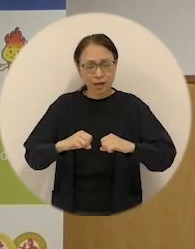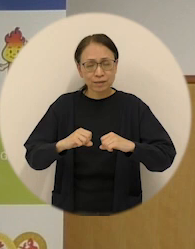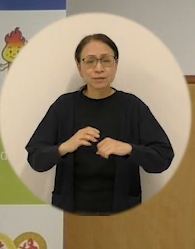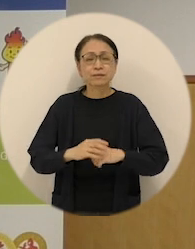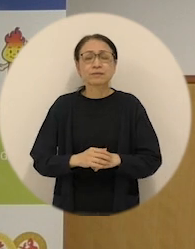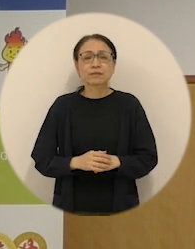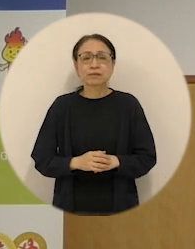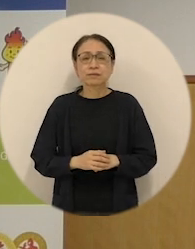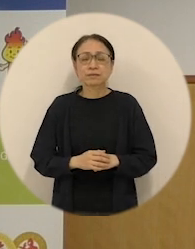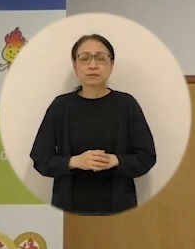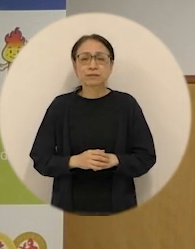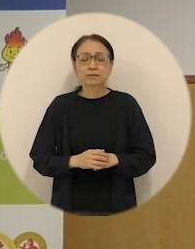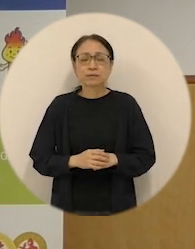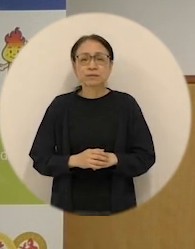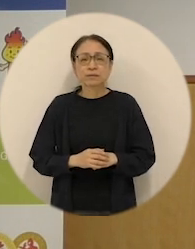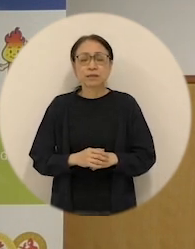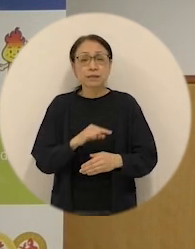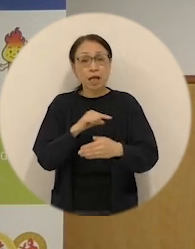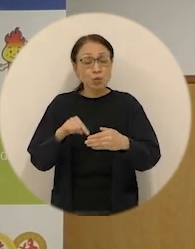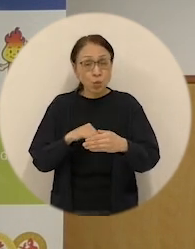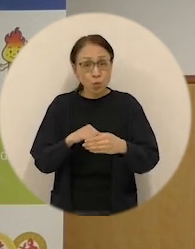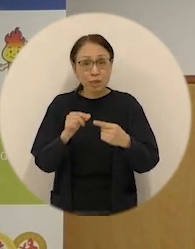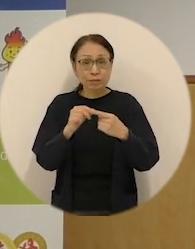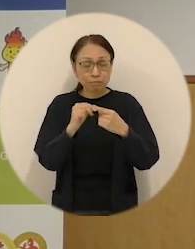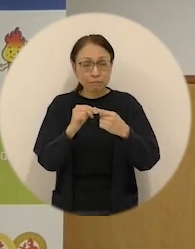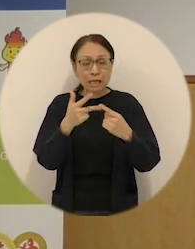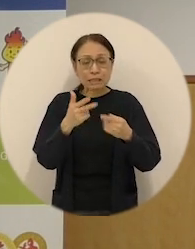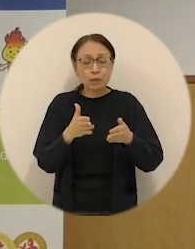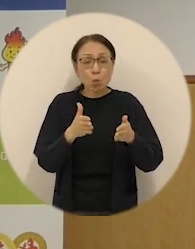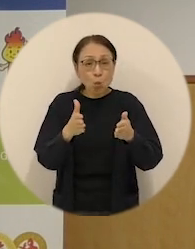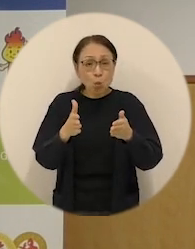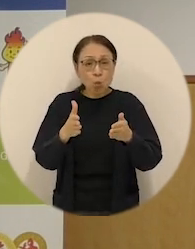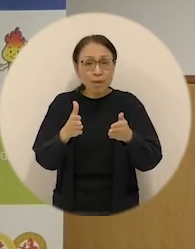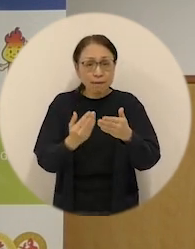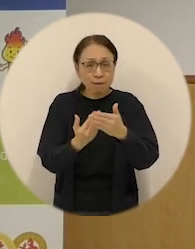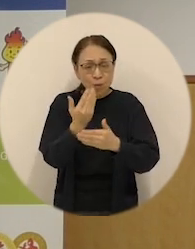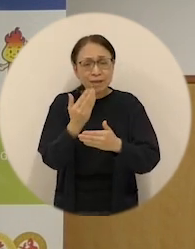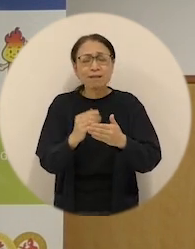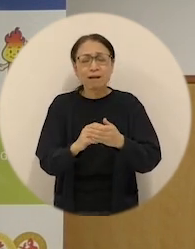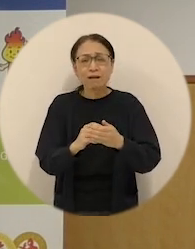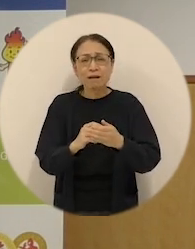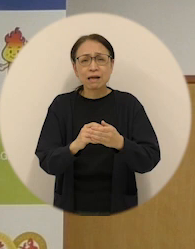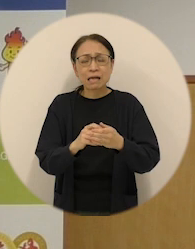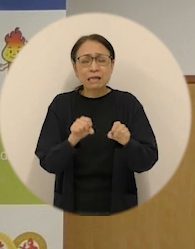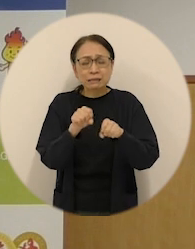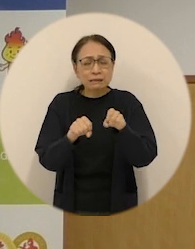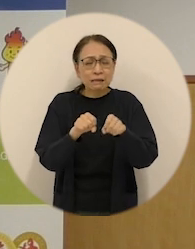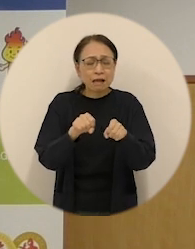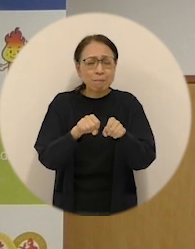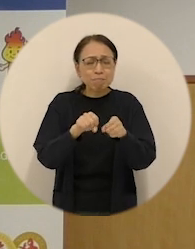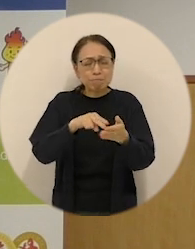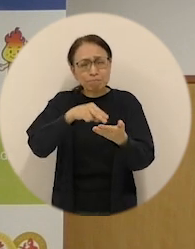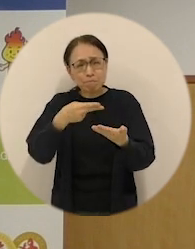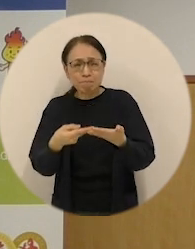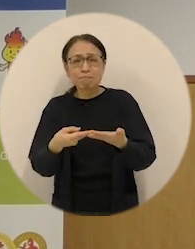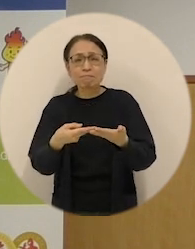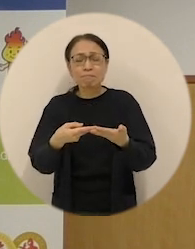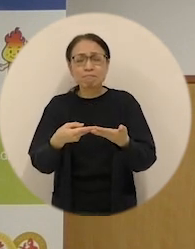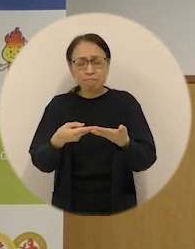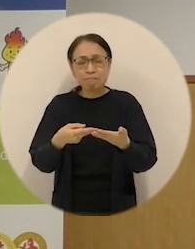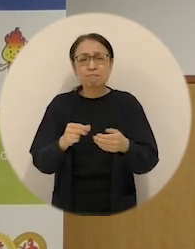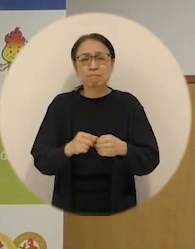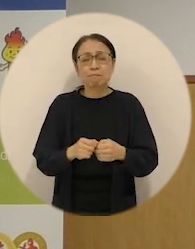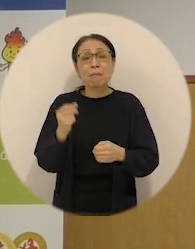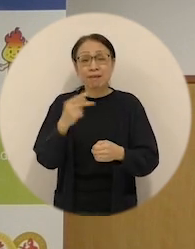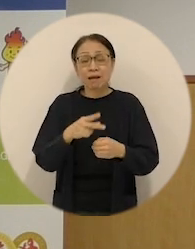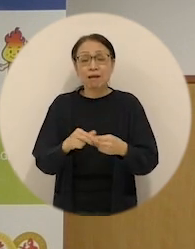であります。その内容は指導において発生しました自転車の転倒事故について